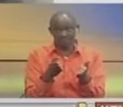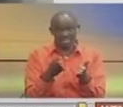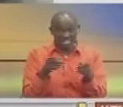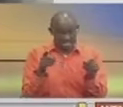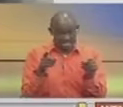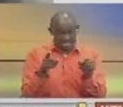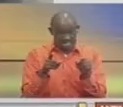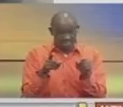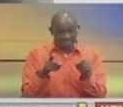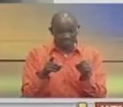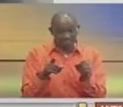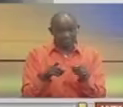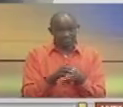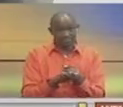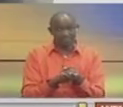and